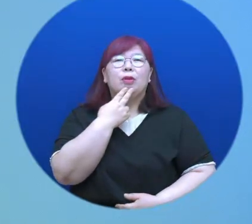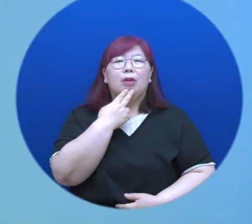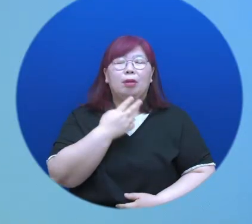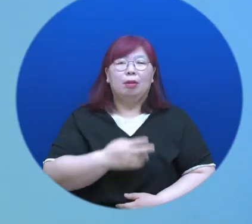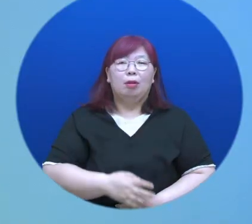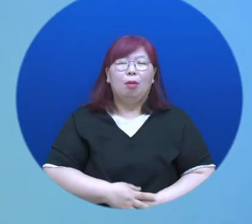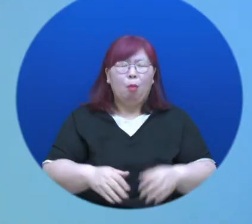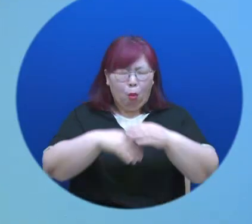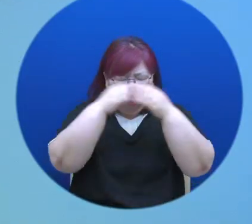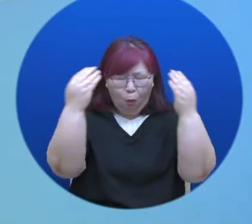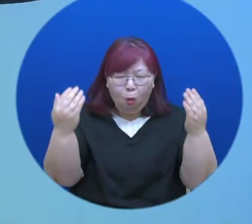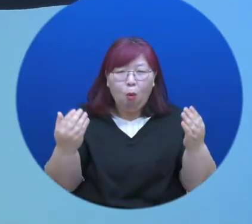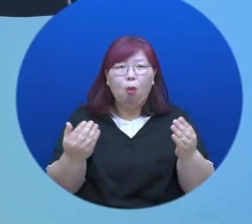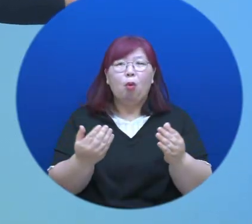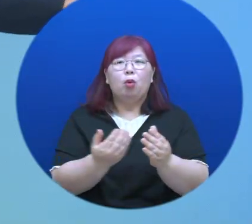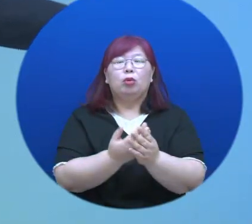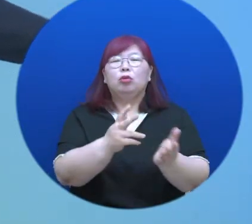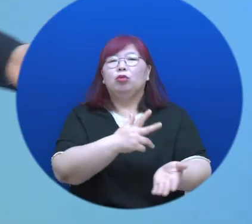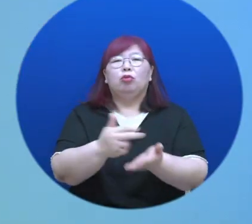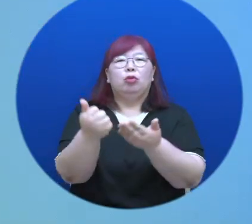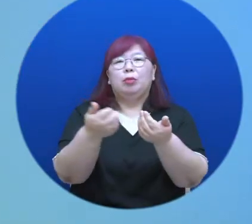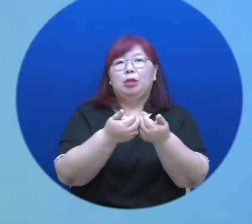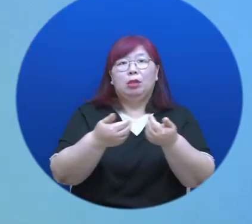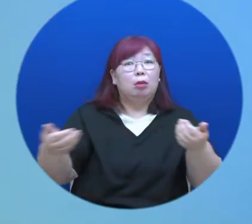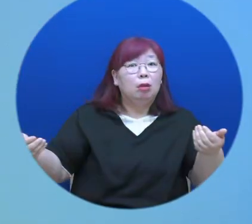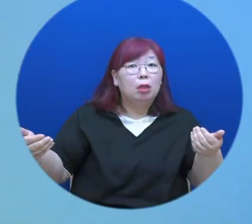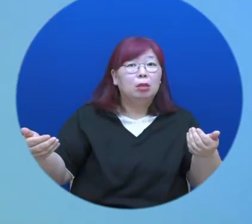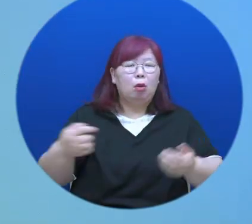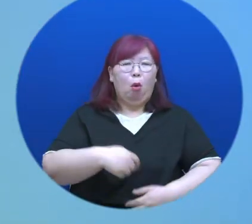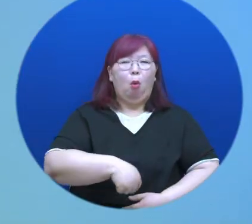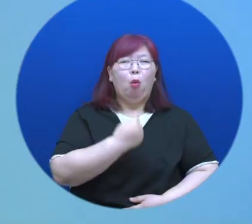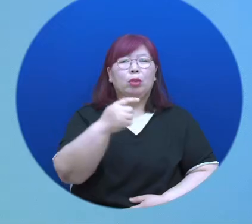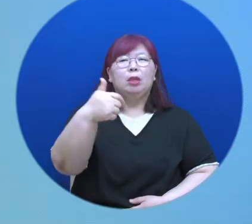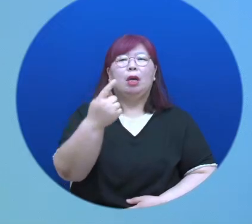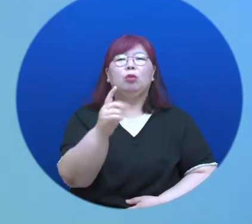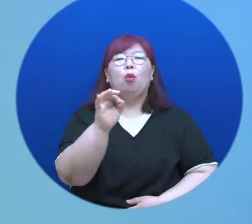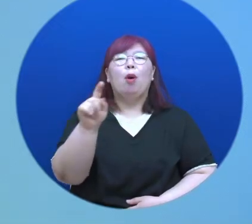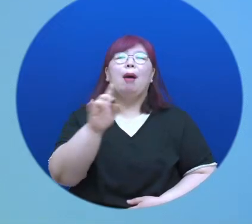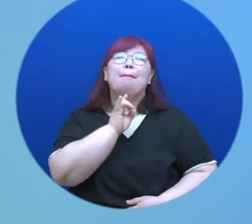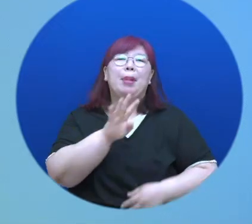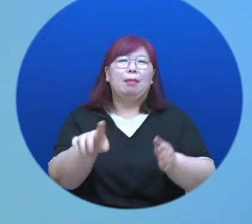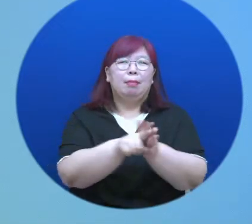그대로 모두 다 주님을 떠났습니다. 홀로 있어요.